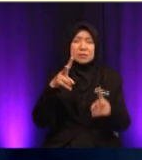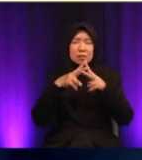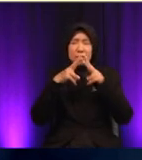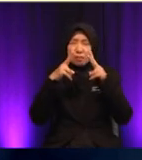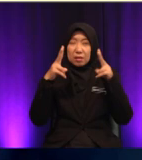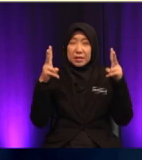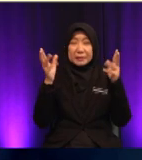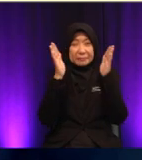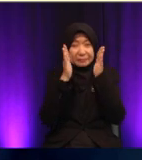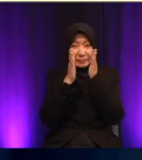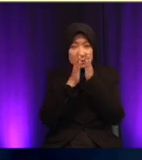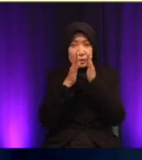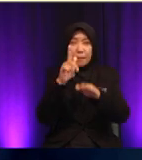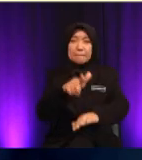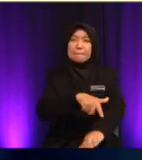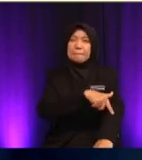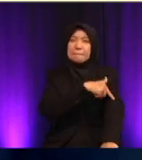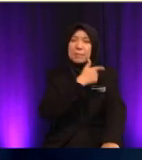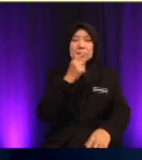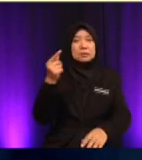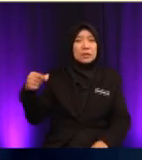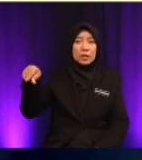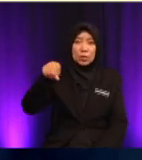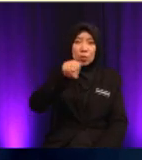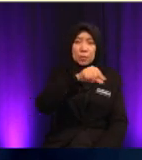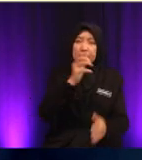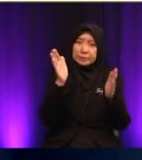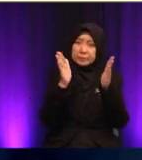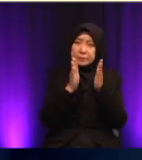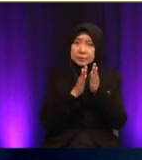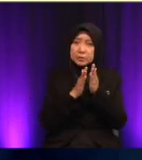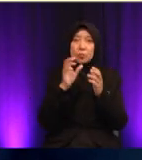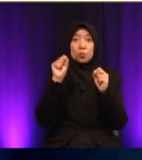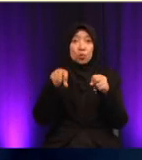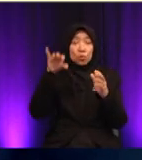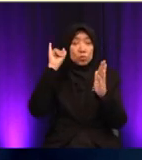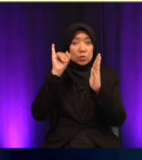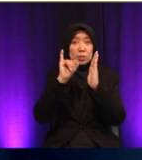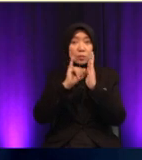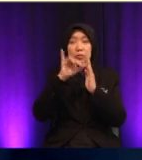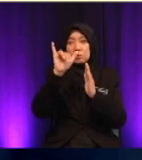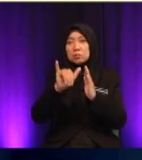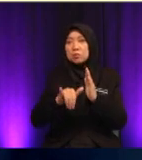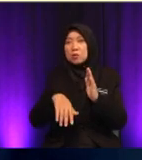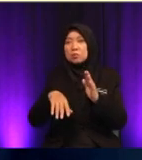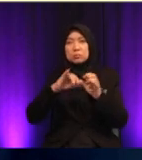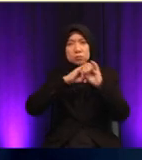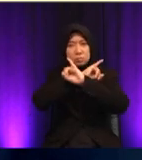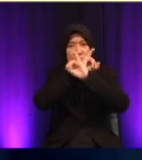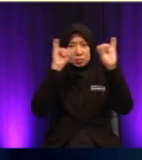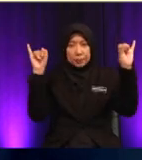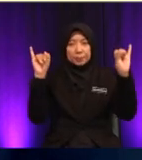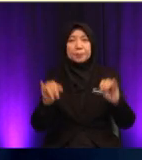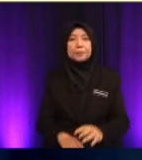dengan panjang gelombang yang sangat halus ini dia boleh menghasilkan image yang lebih tajam jadi